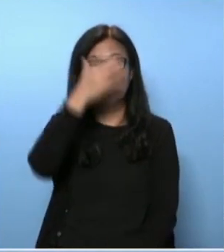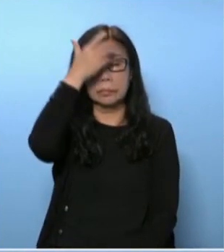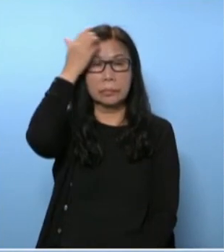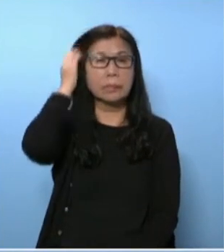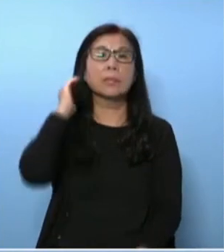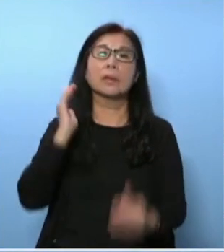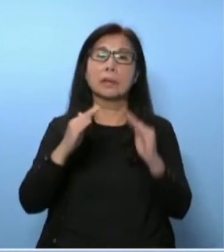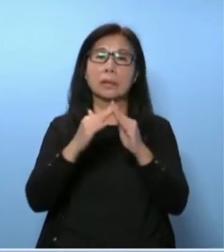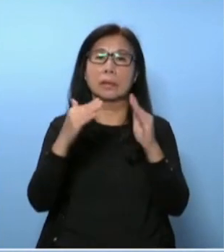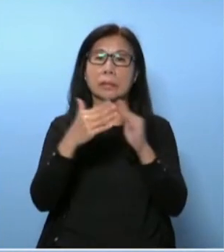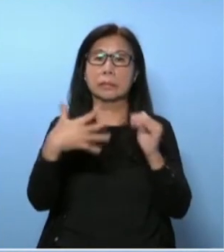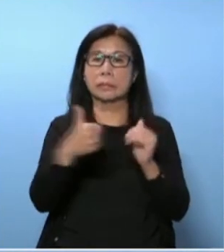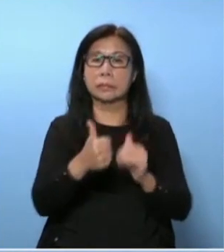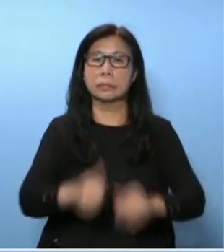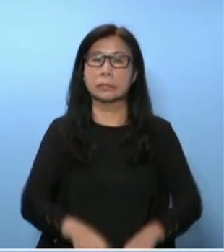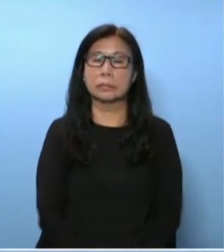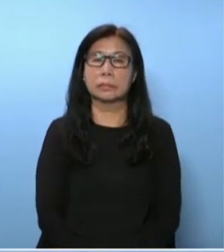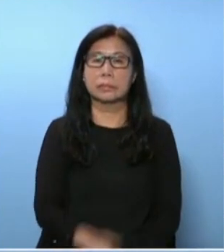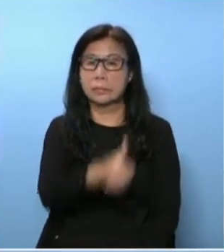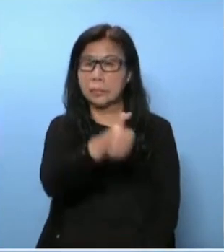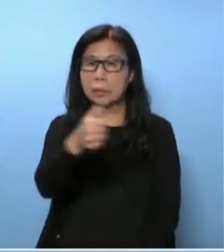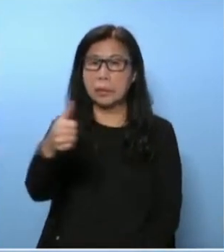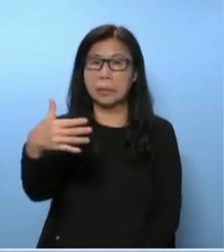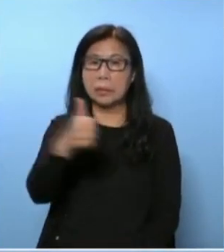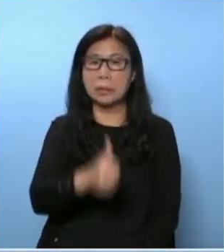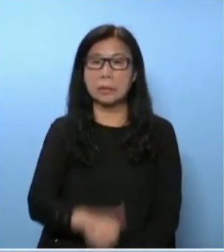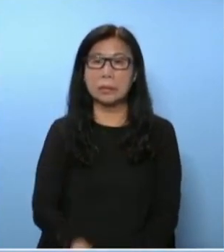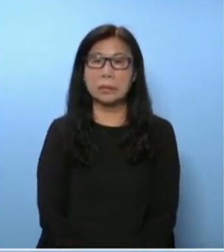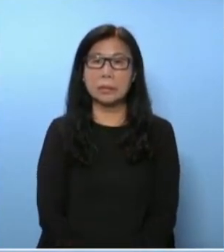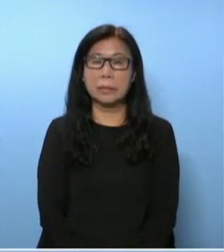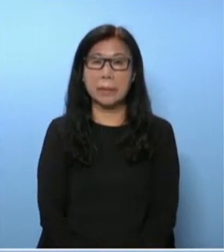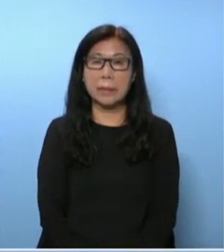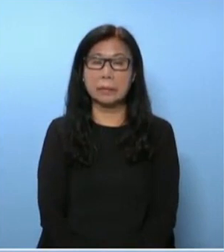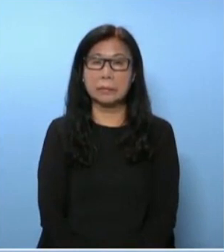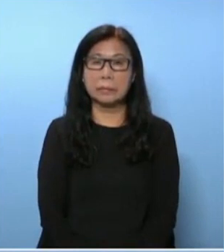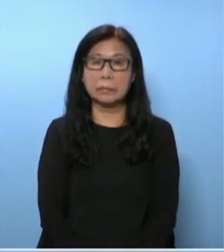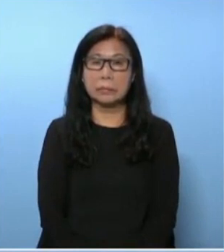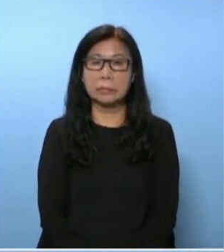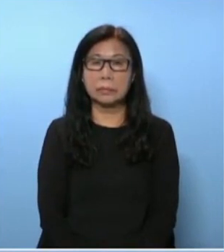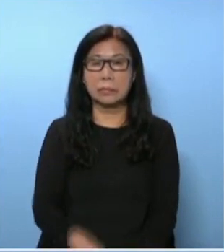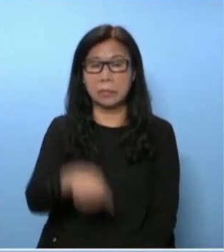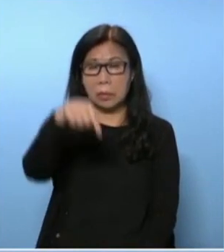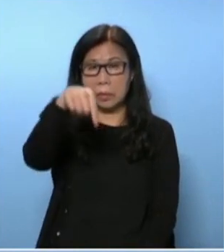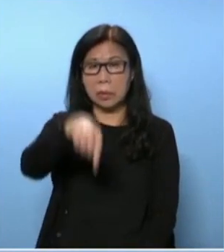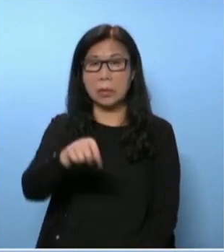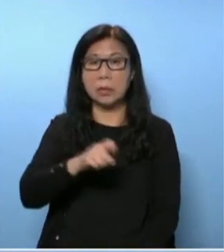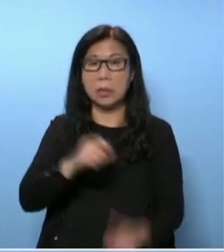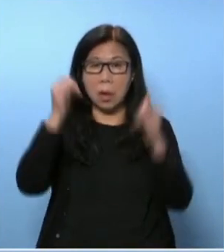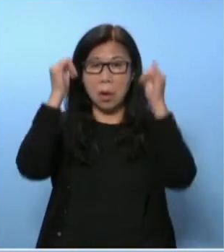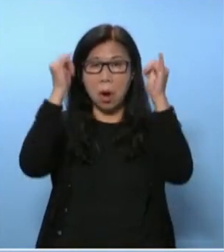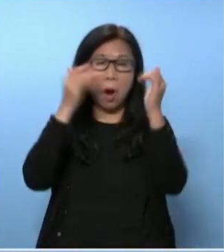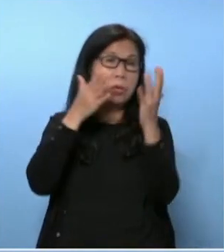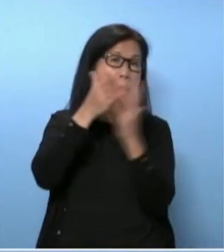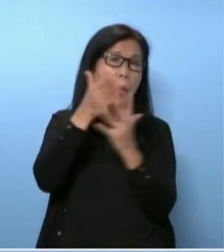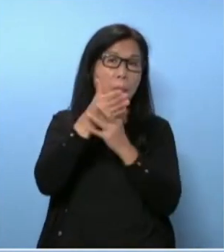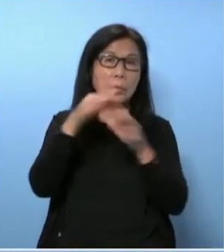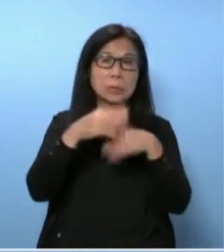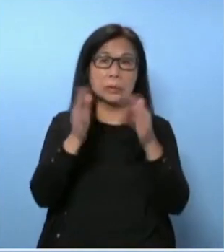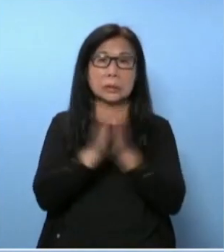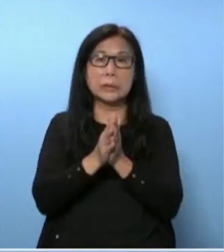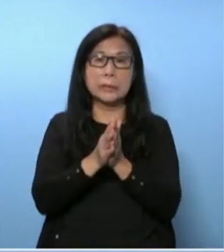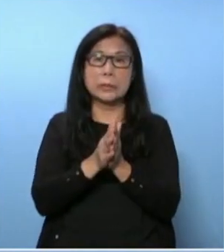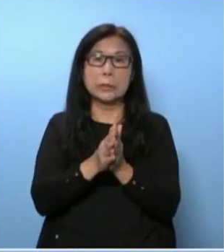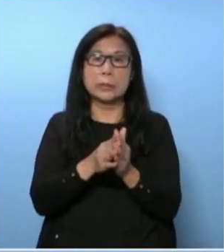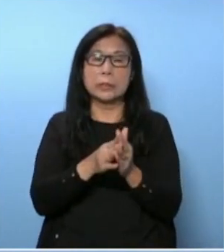局長， 是，多謝主席。就是面對著這些恐怖襲擊活動，無論是一些孤狼